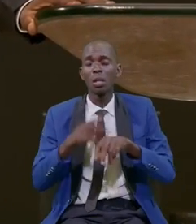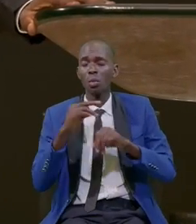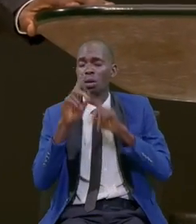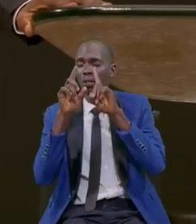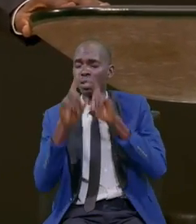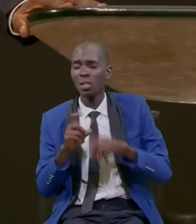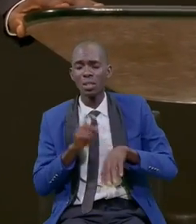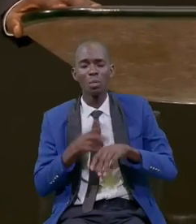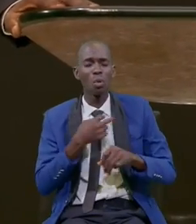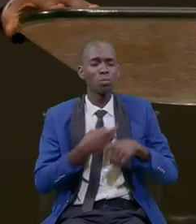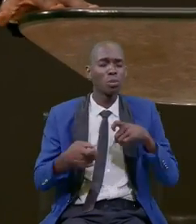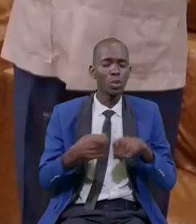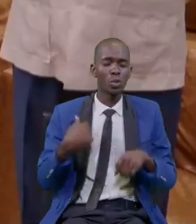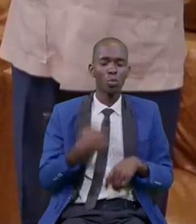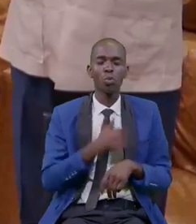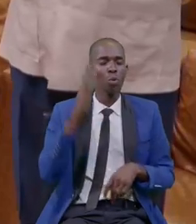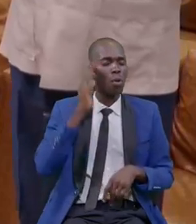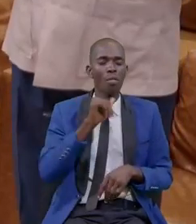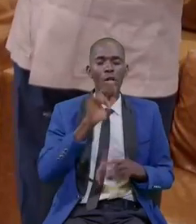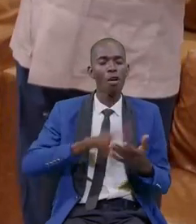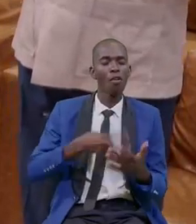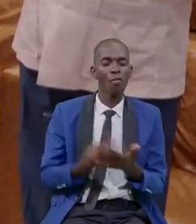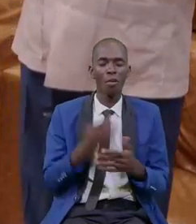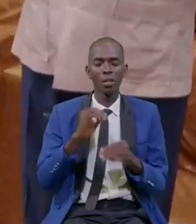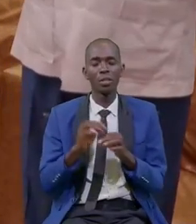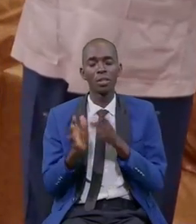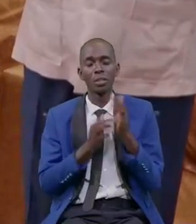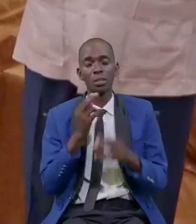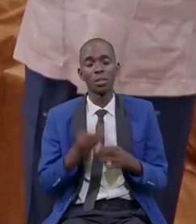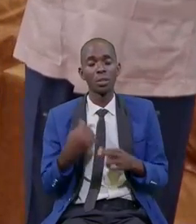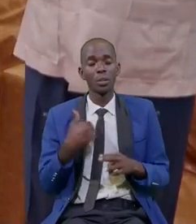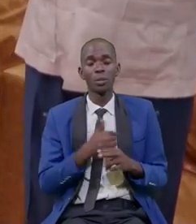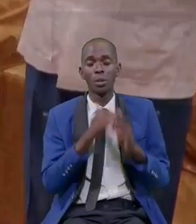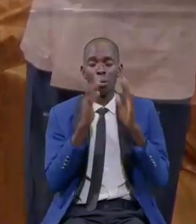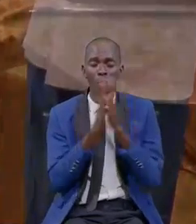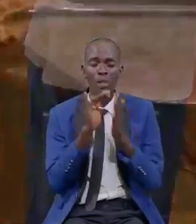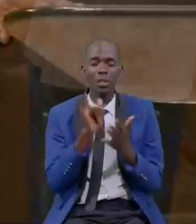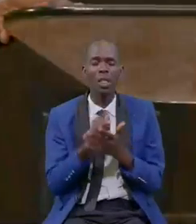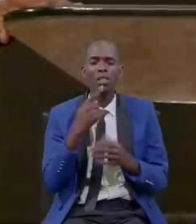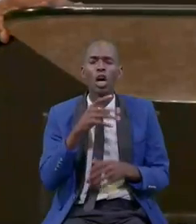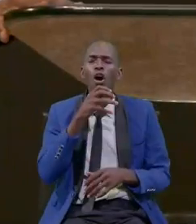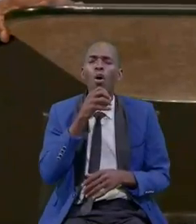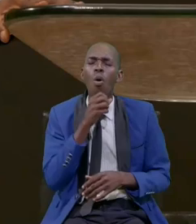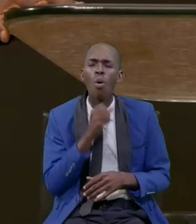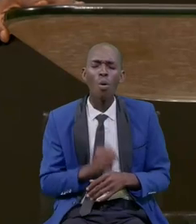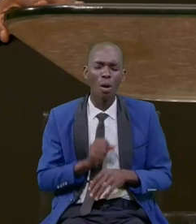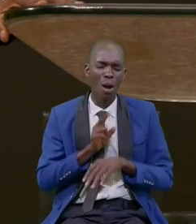pas tomber au nom de Jésus. Nous prions que l'ancienne